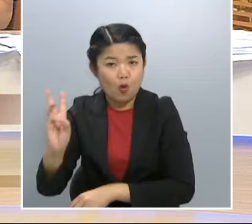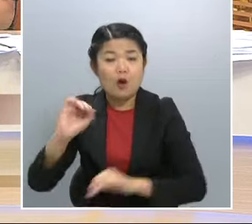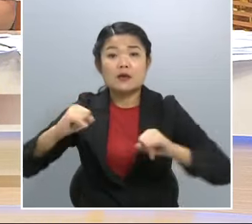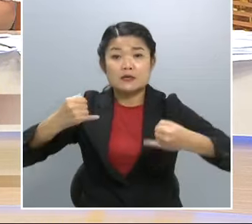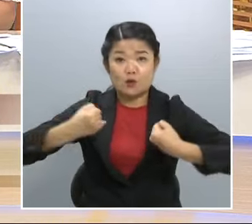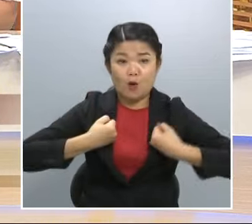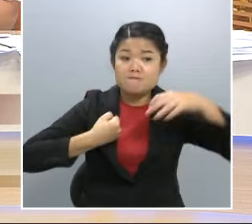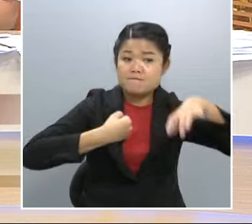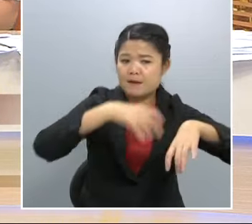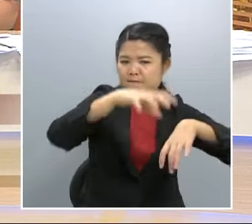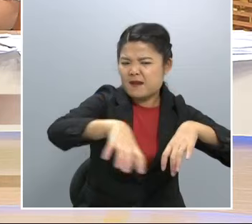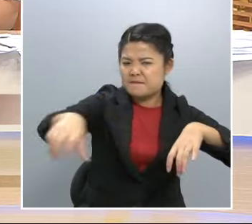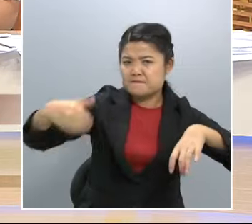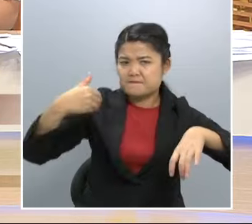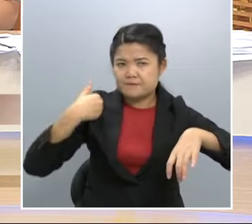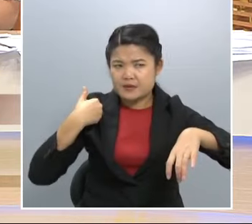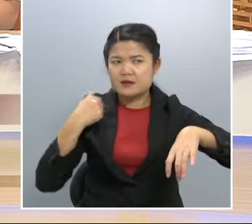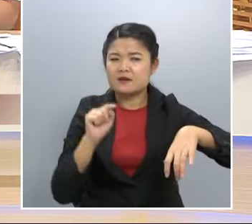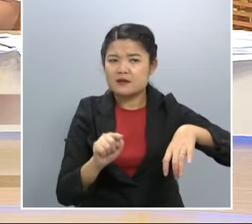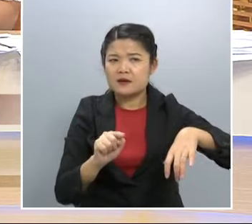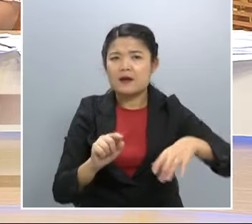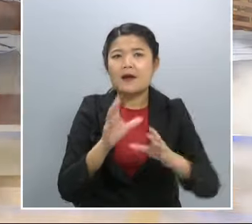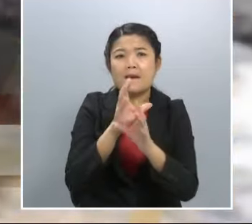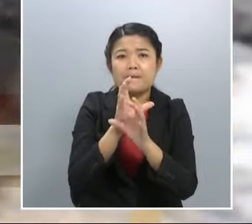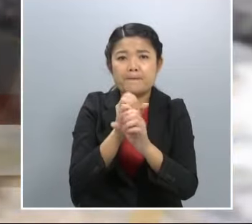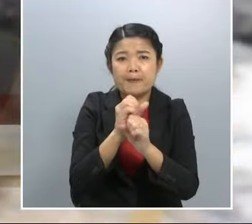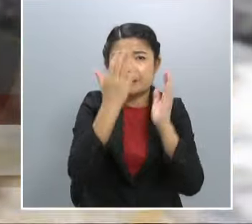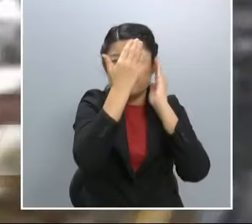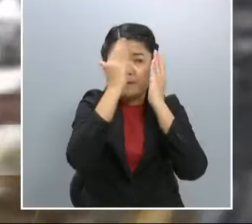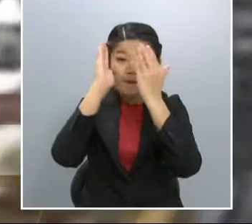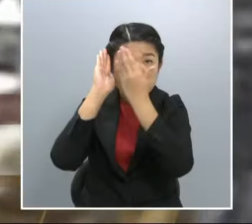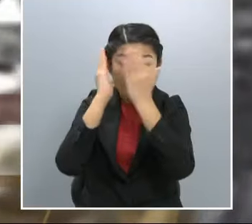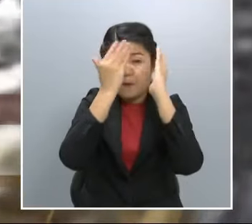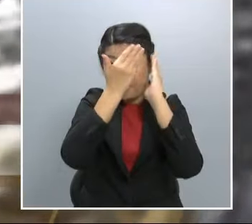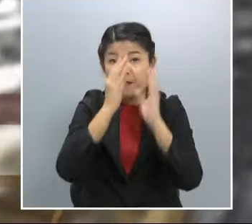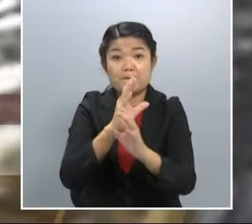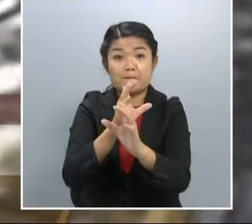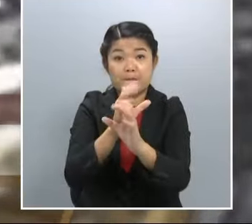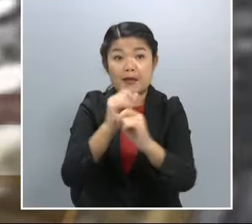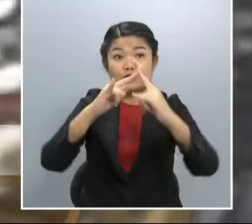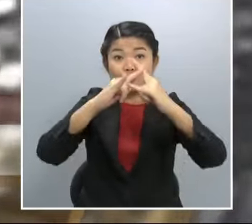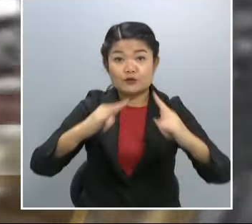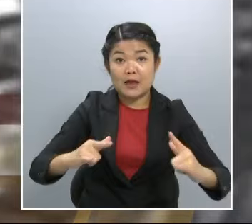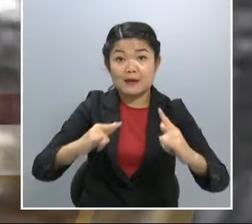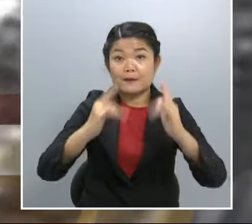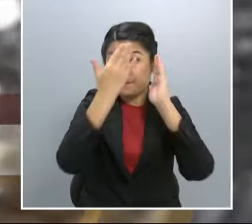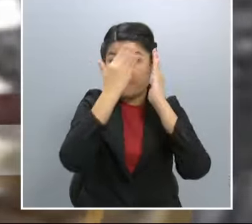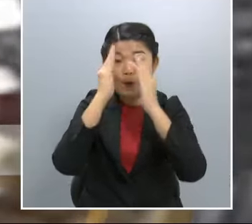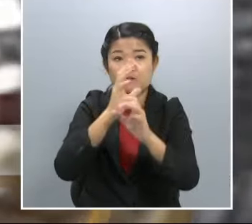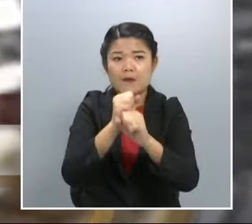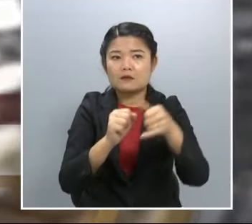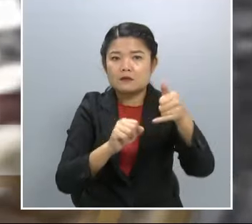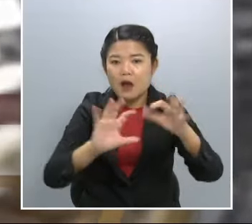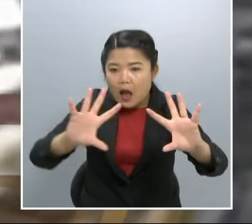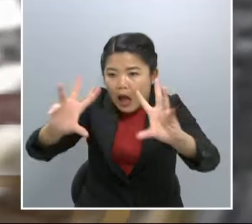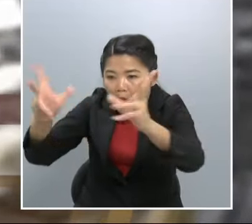ๆว่ารูปหล่อทองเหลืองพระพรหมที่ประดิษฐานอยู่ในศาลพระพรหมหน้าสำนักงาน 6จุดหายไปอย่าง